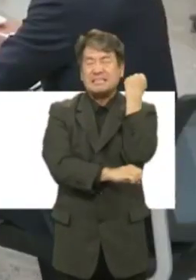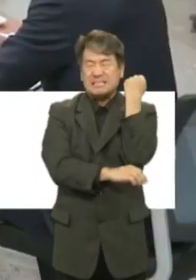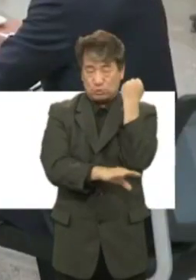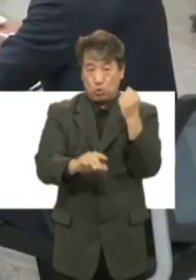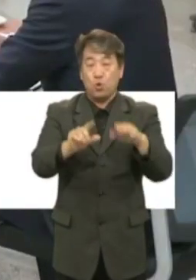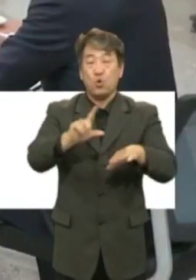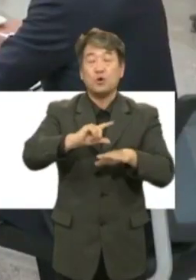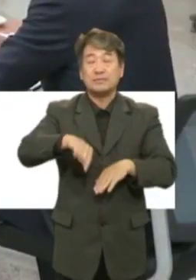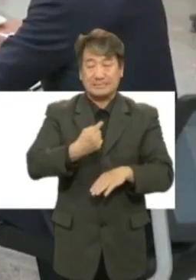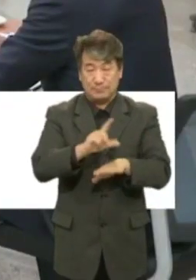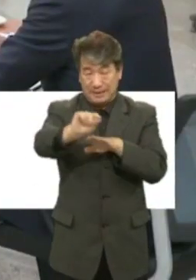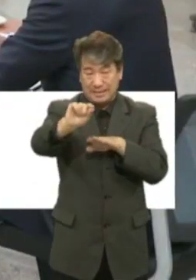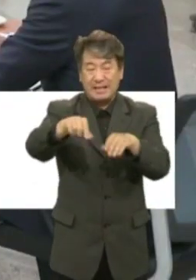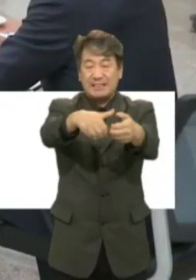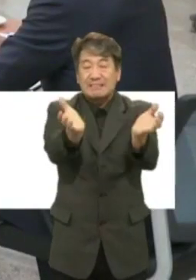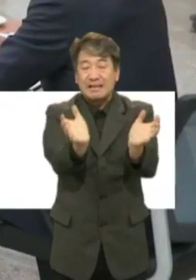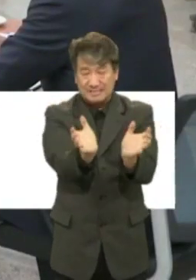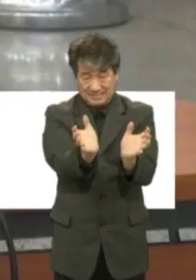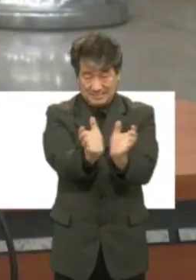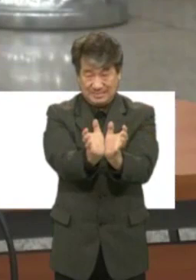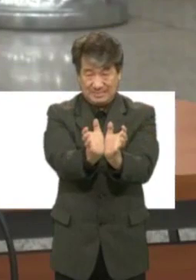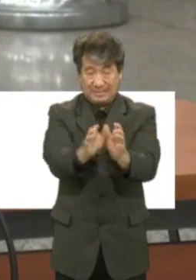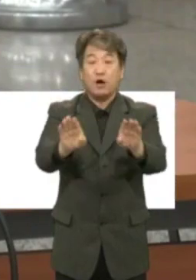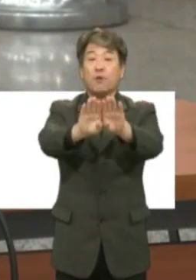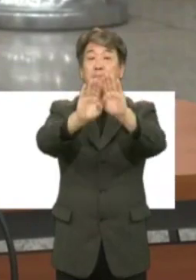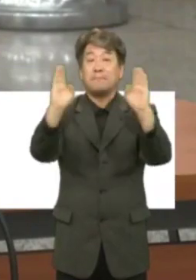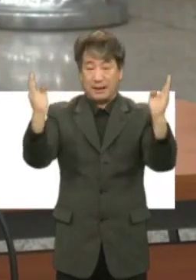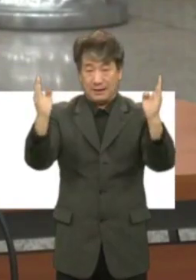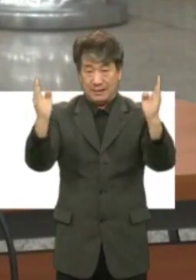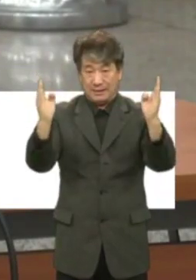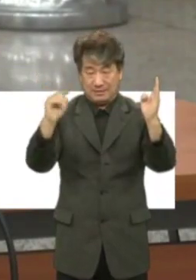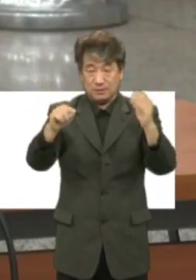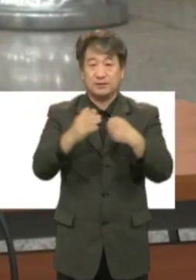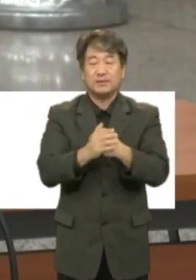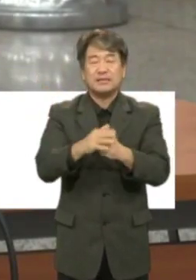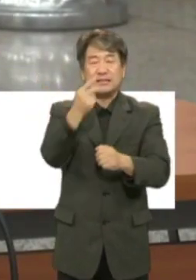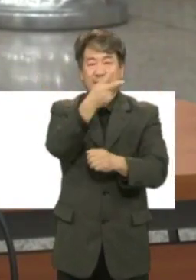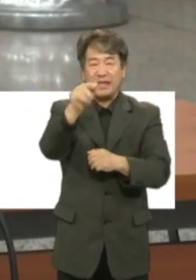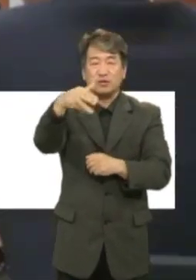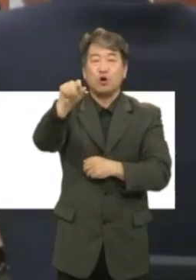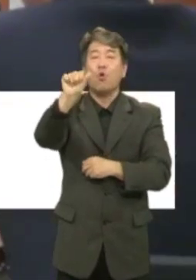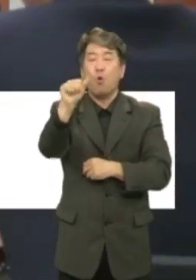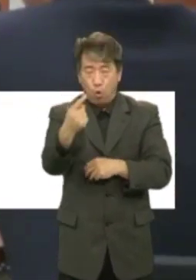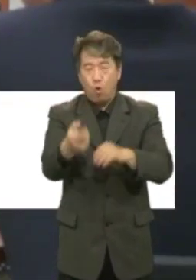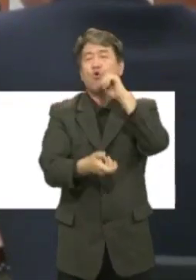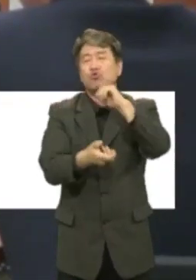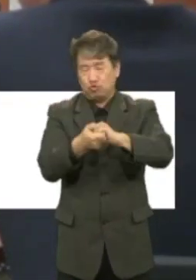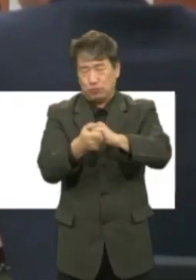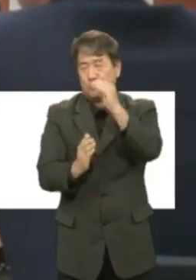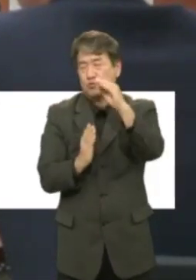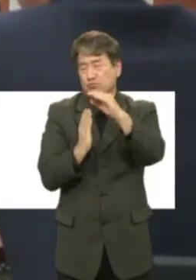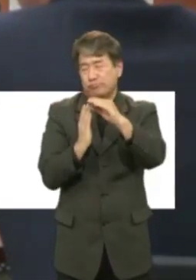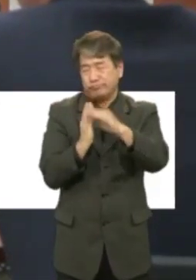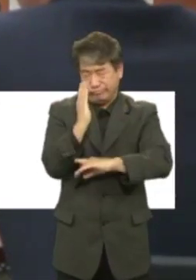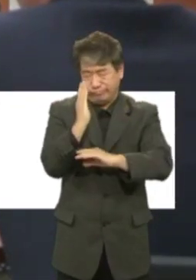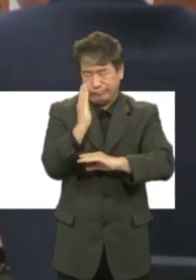유역 공동발전협의회가 대덕구청에서 열려 장기간 지속된 대청호에 대한 과도한 규제 개선을